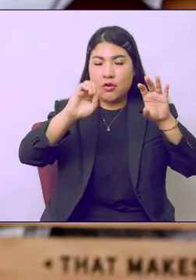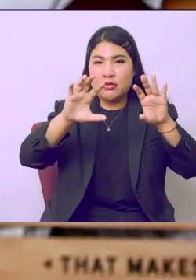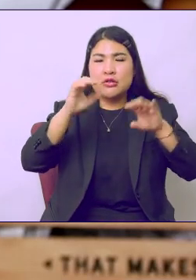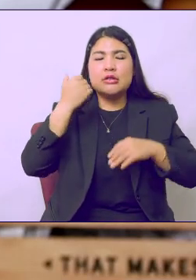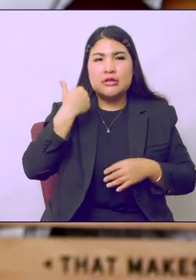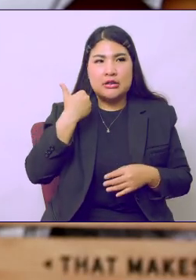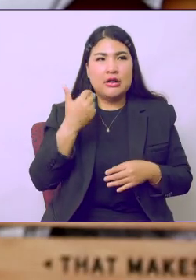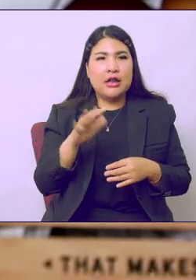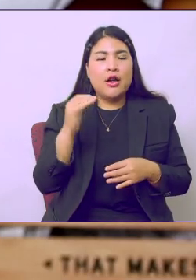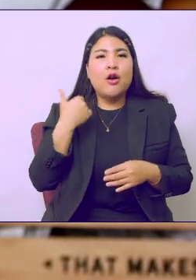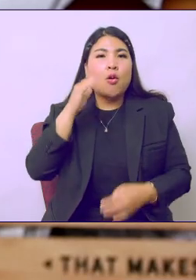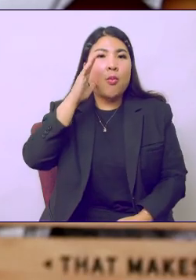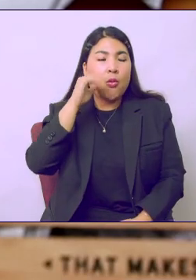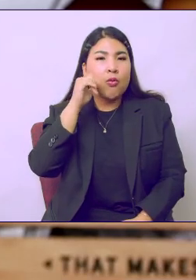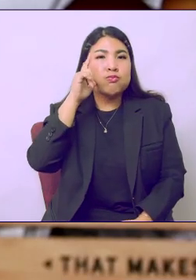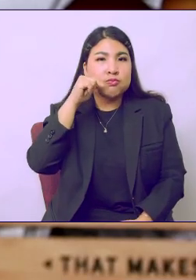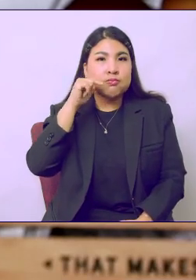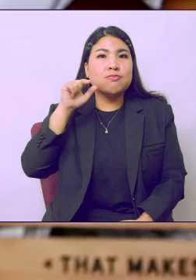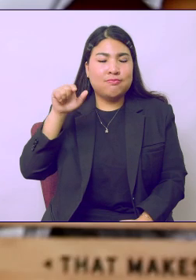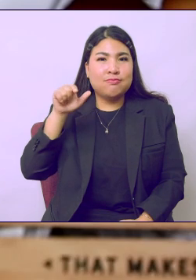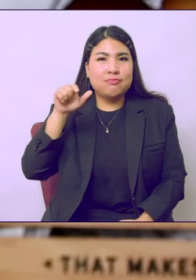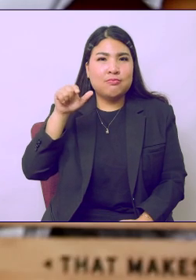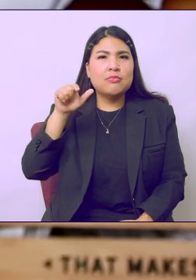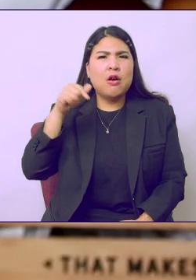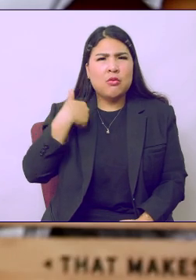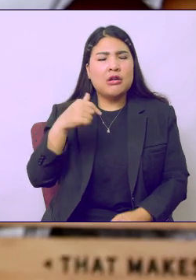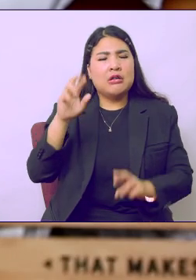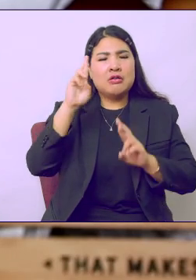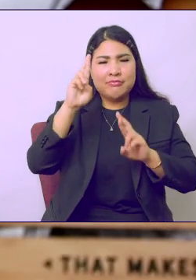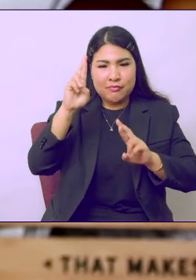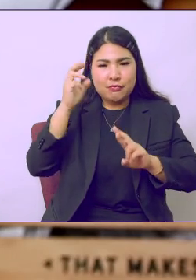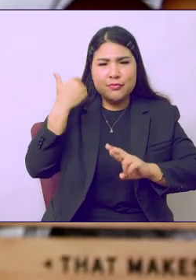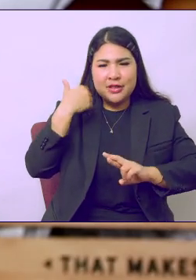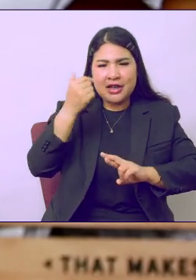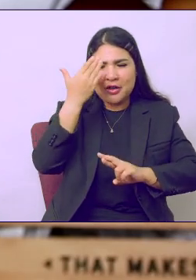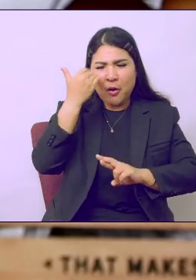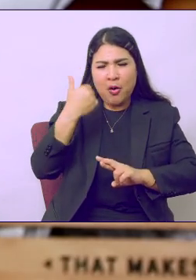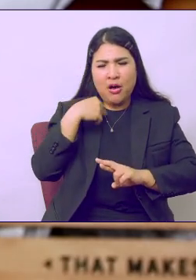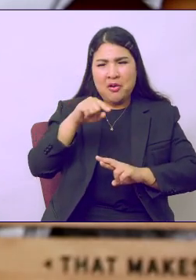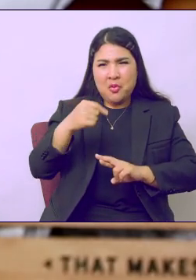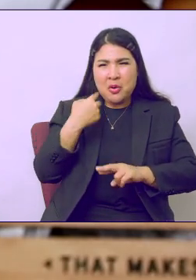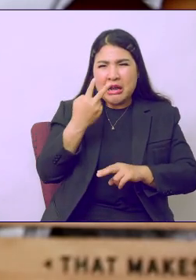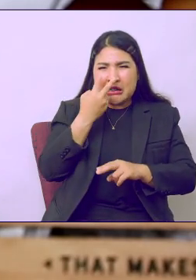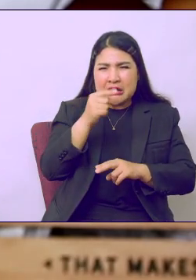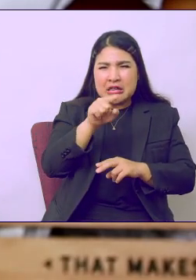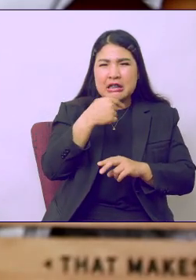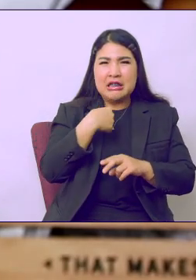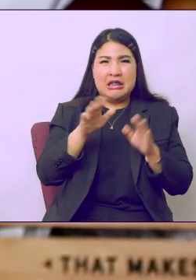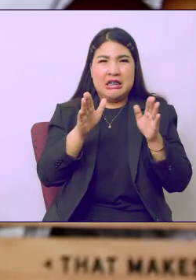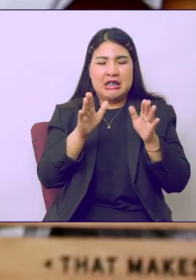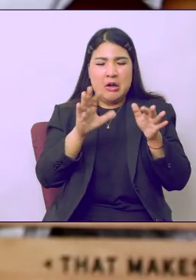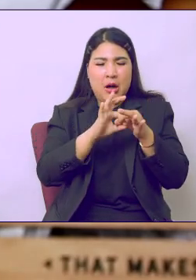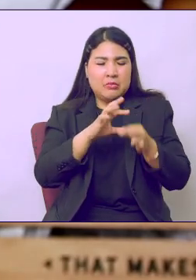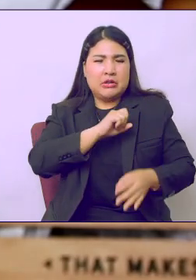อ่าพ่อแม่แม่อครับเขาก็ค่อนข้างค่อนข้างระวังนะครับไม่อยากให้ลูกมาอิงศาสนานะครับก็